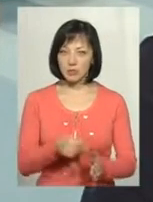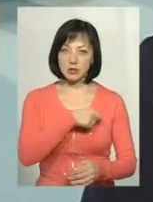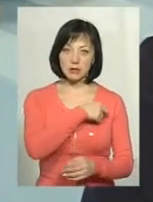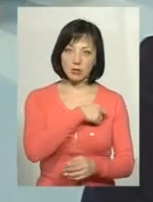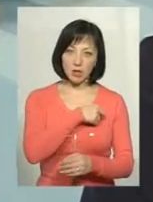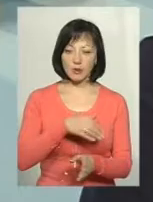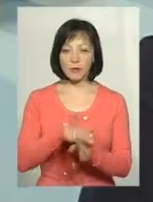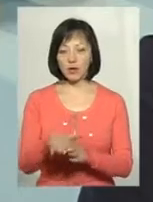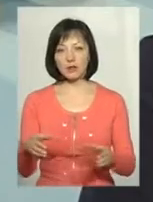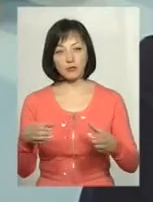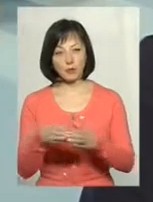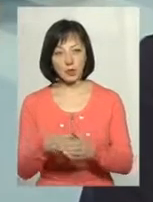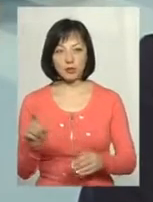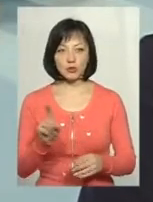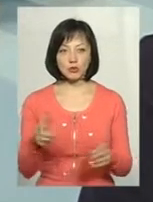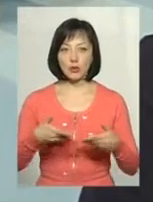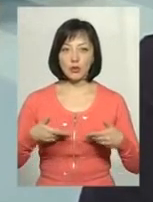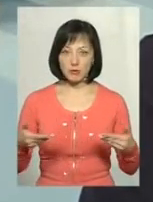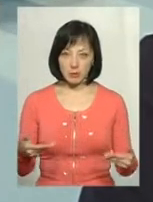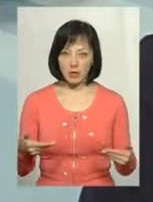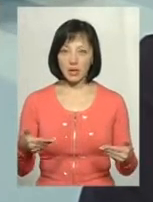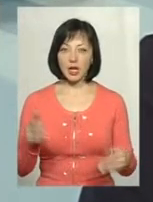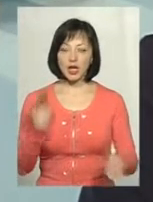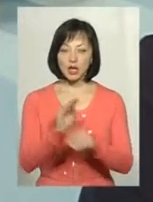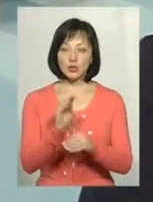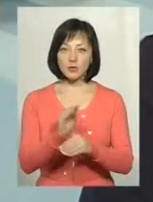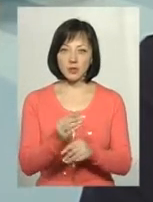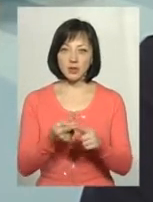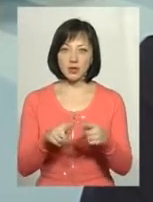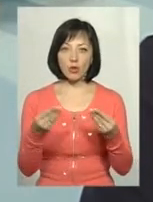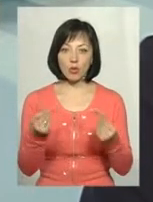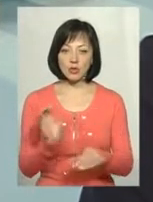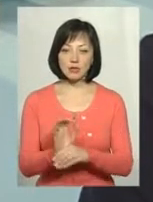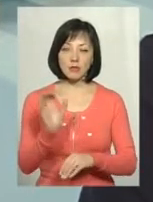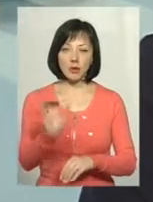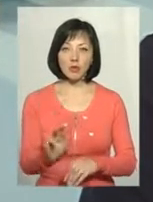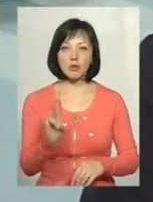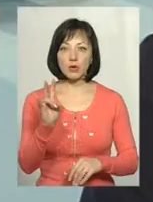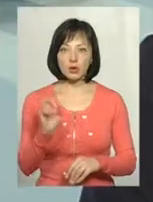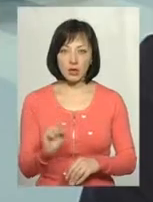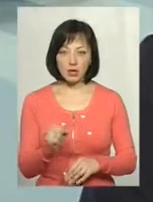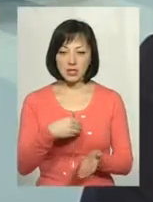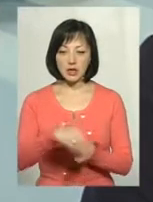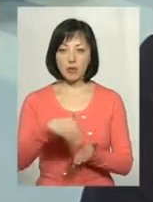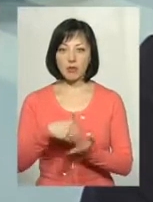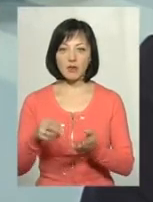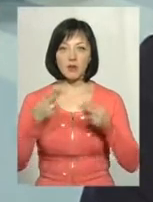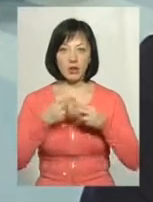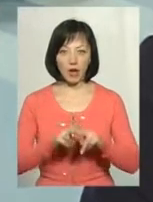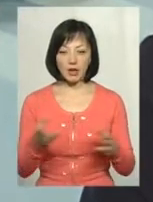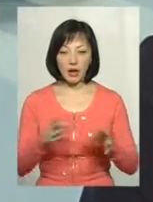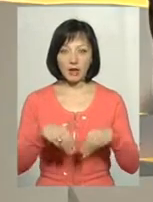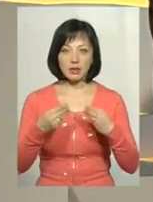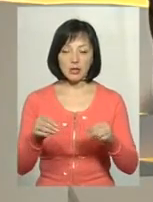з виконавчим комітетом, що ми субвенційні кошти, частину їх спрямуємо на закупівлю техніки, яка